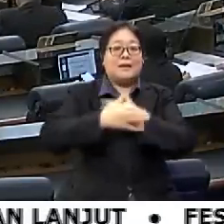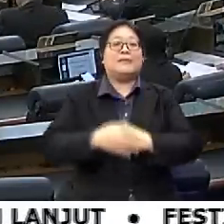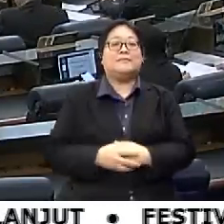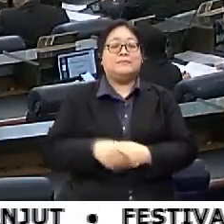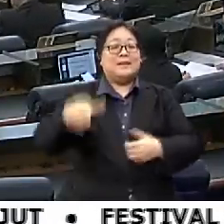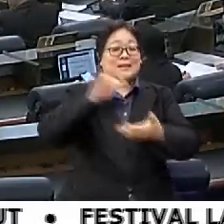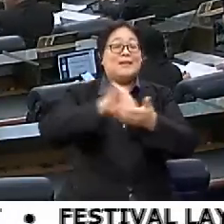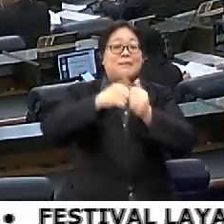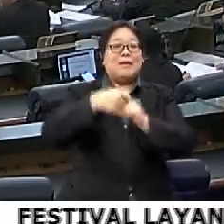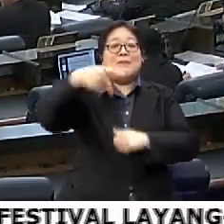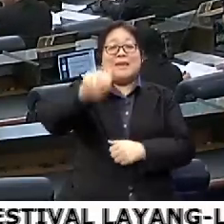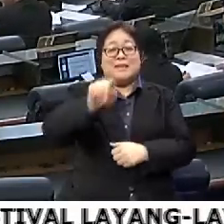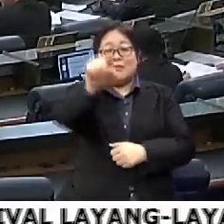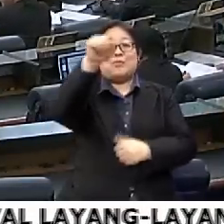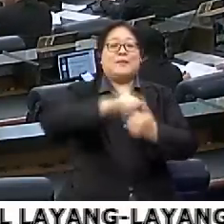Ulu Langat yang buat fitnah.